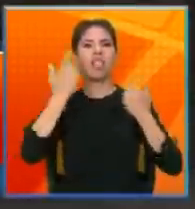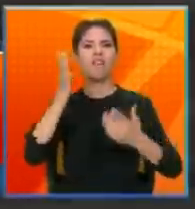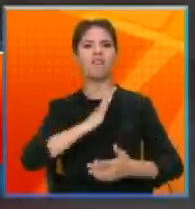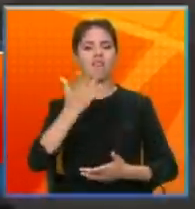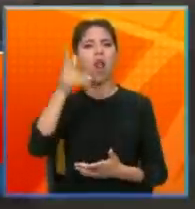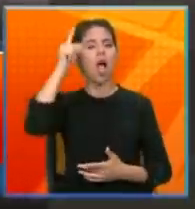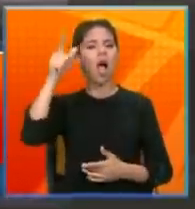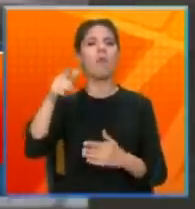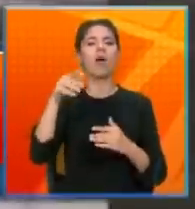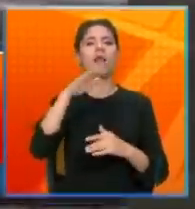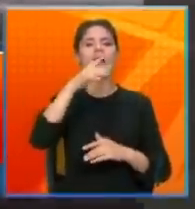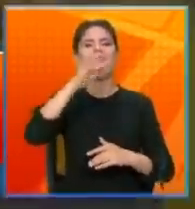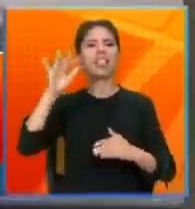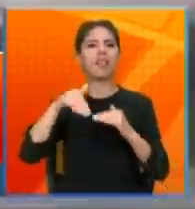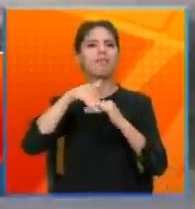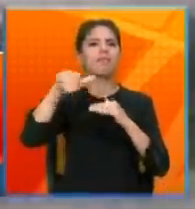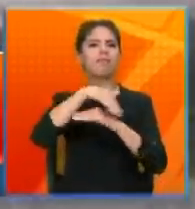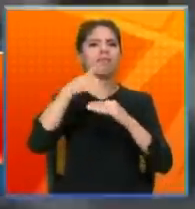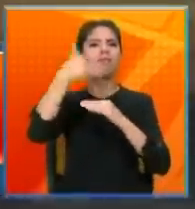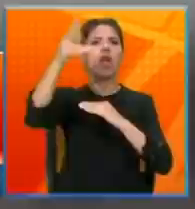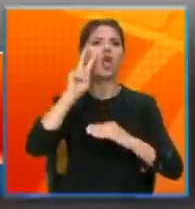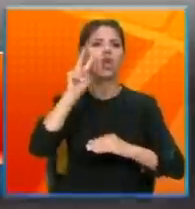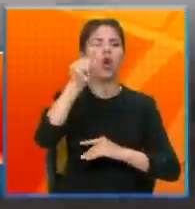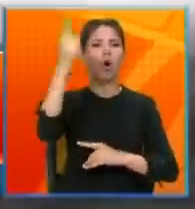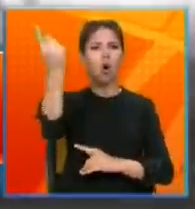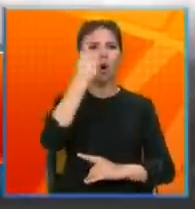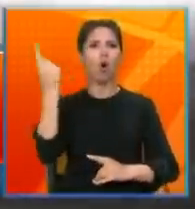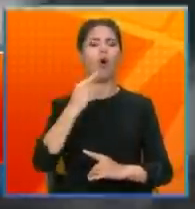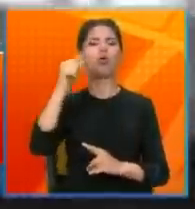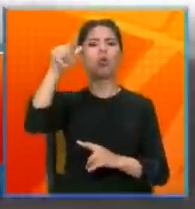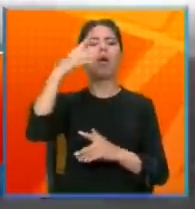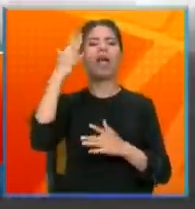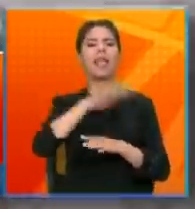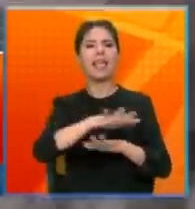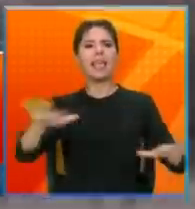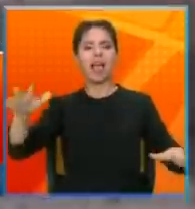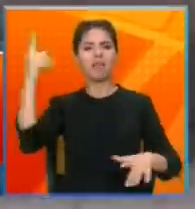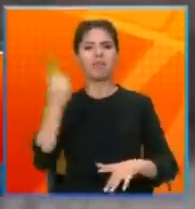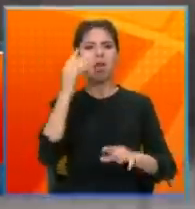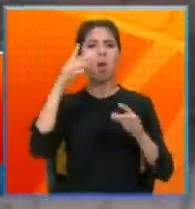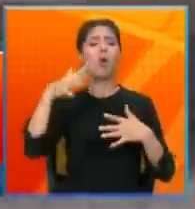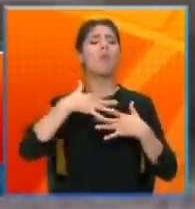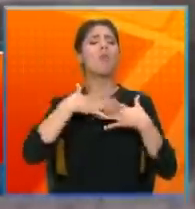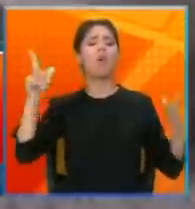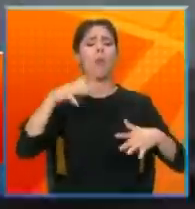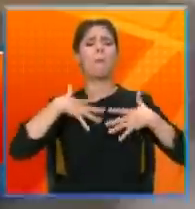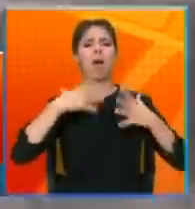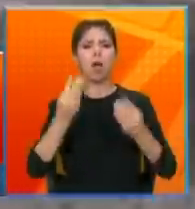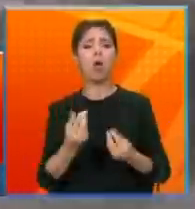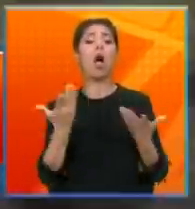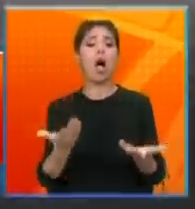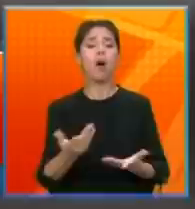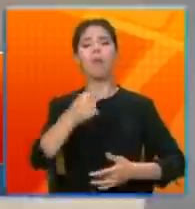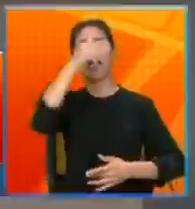ve okyanus kıyılarında görmeye alıştığımız büyüklükteki hortum gökten yere işte böyle indi. Ve büyük paniğe neden oldu. Ama neyse